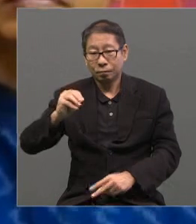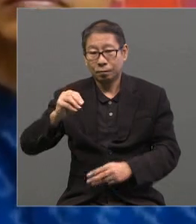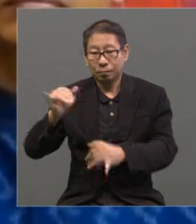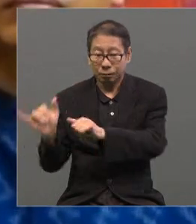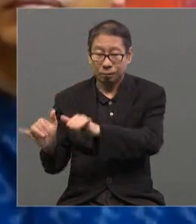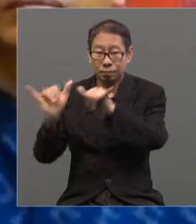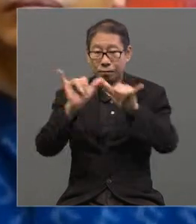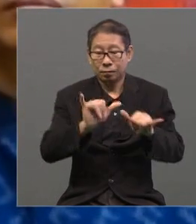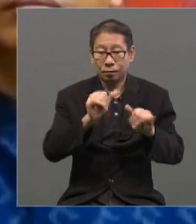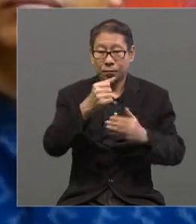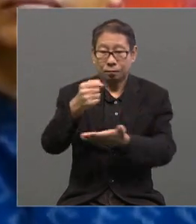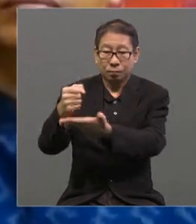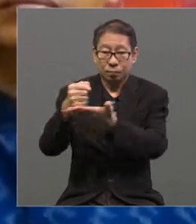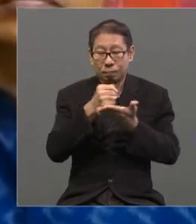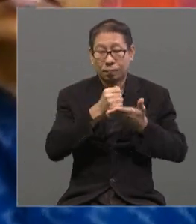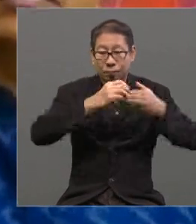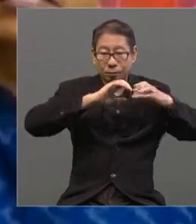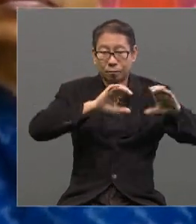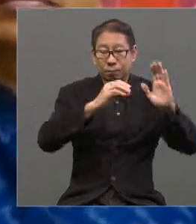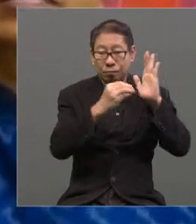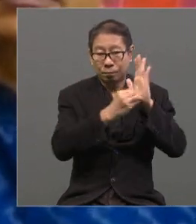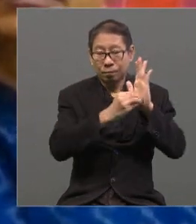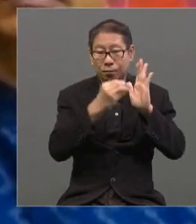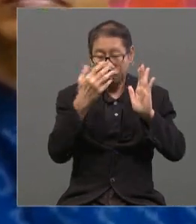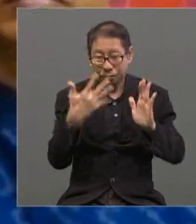ะมีการละเว้นการปฏิบัติหน้าที่หรือไม